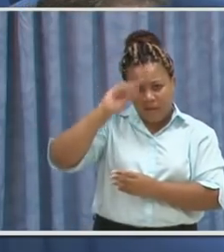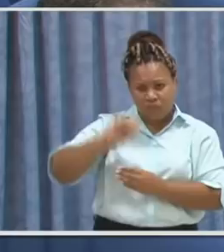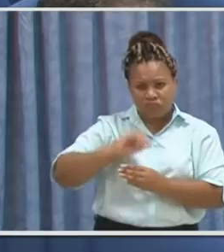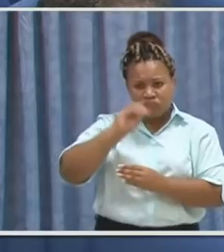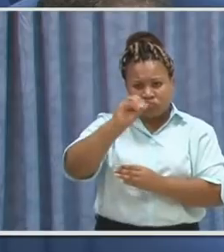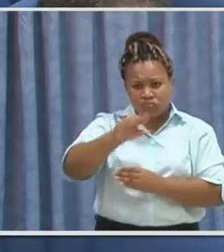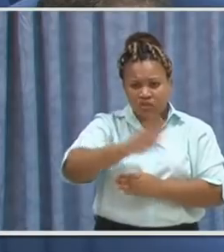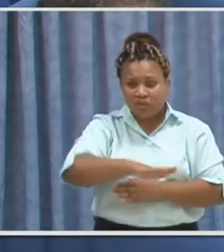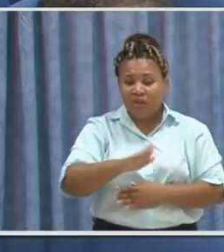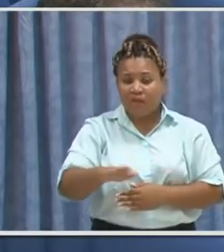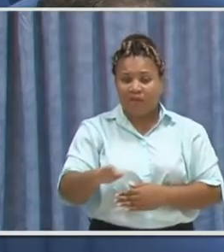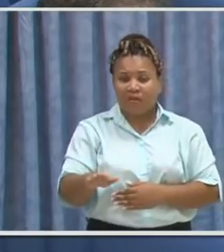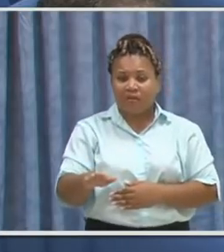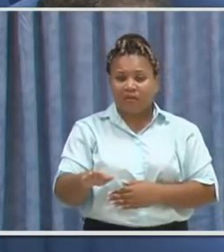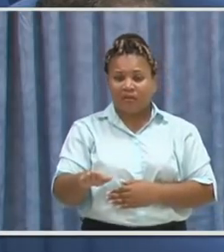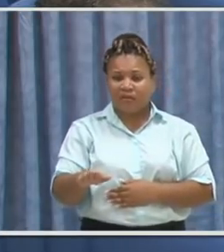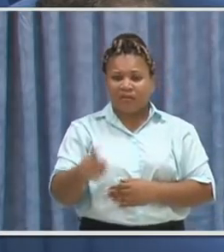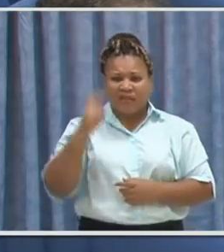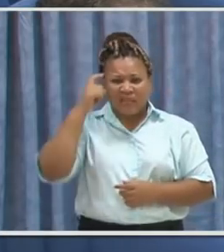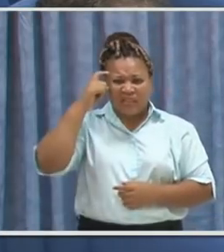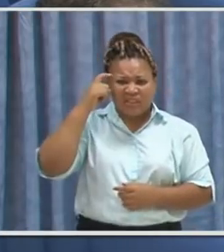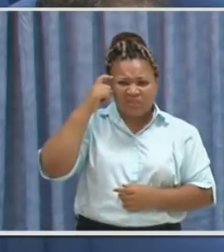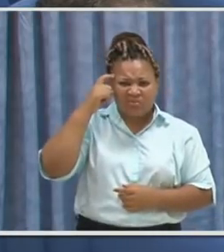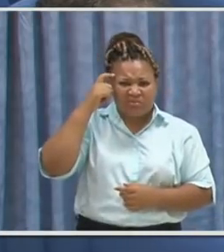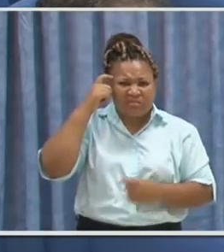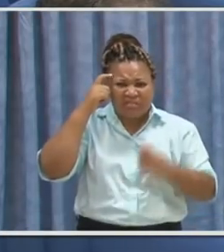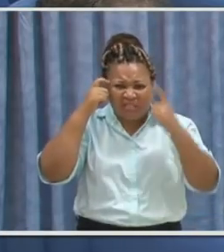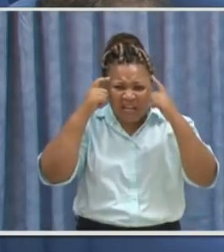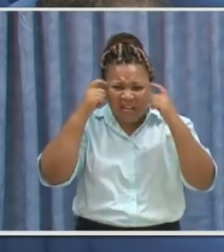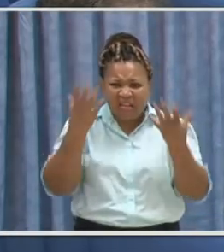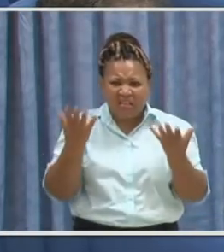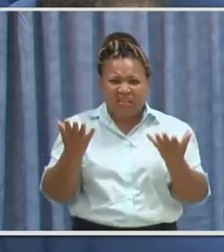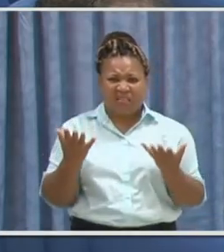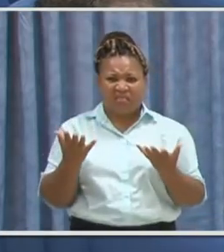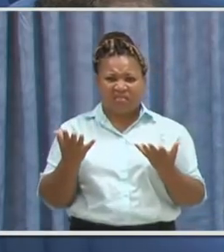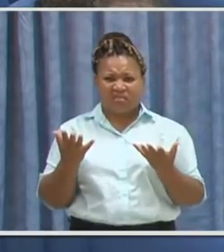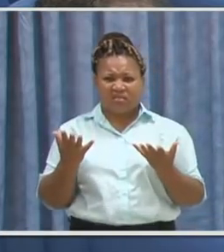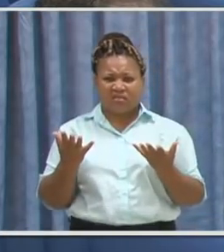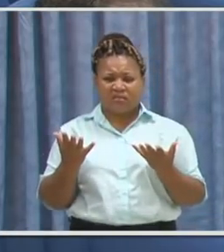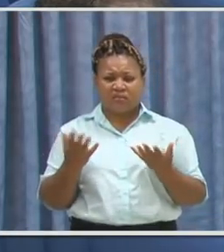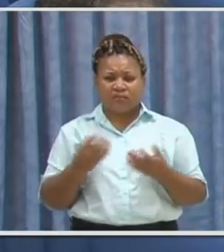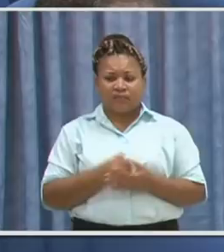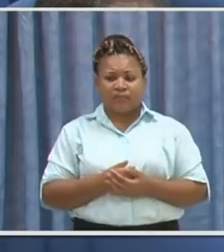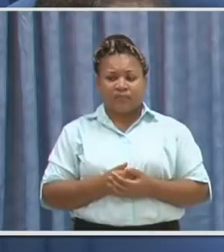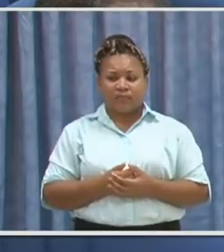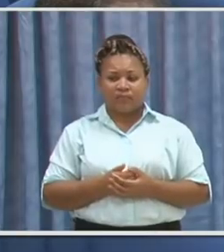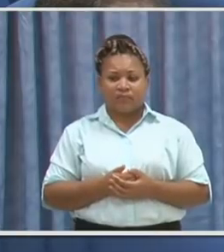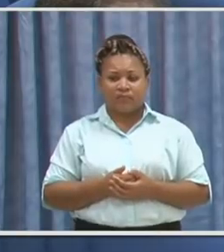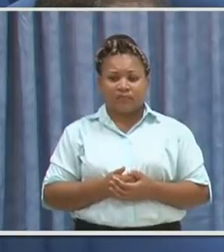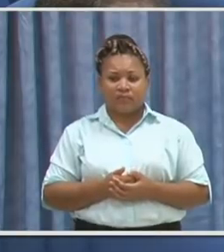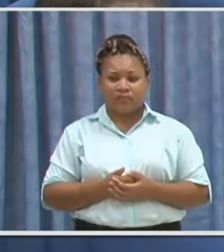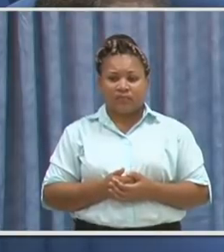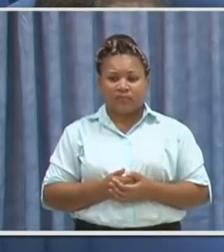est peut-être salaud des patients qui de quarantaine. Est-ce qu'il y a quoi dans ces cellules qui de quarantaine?